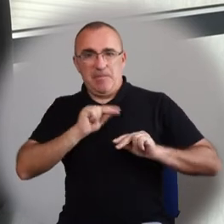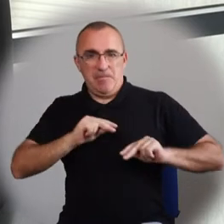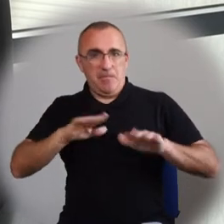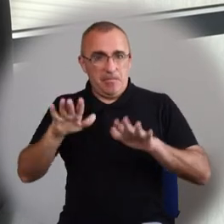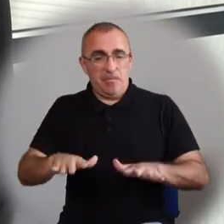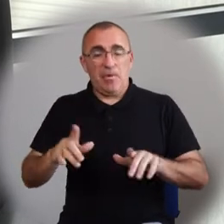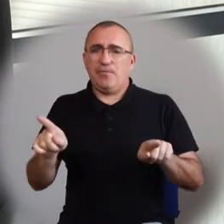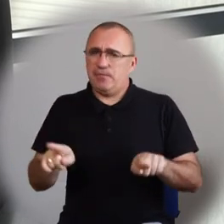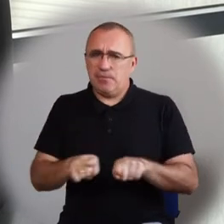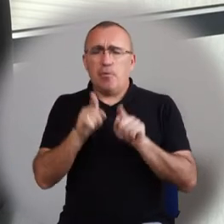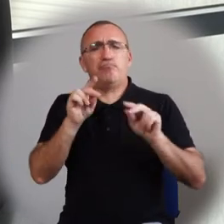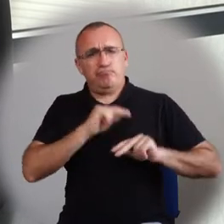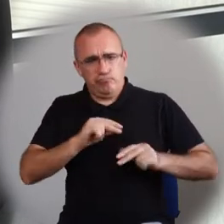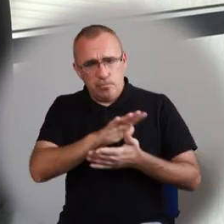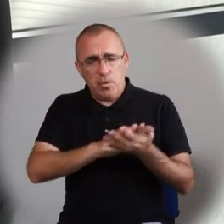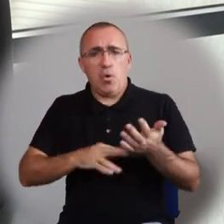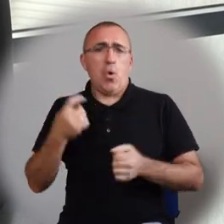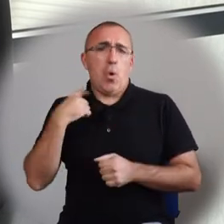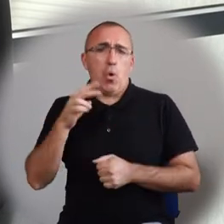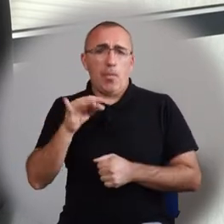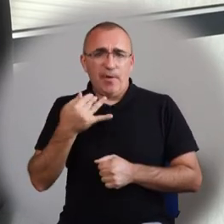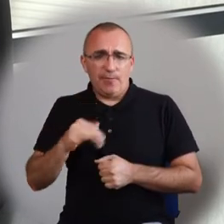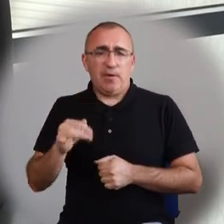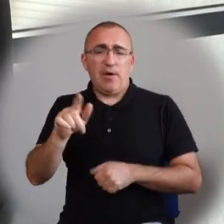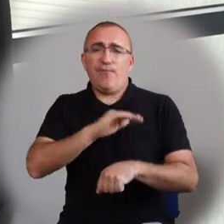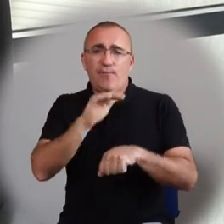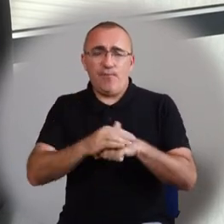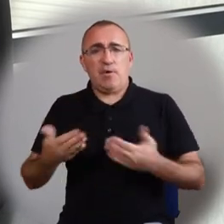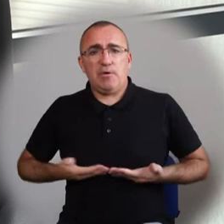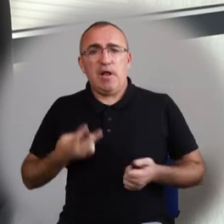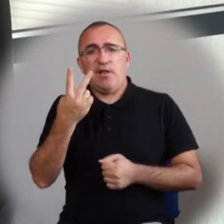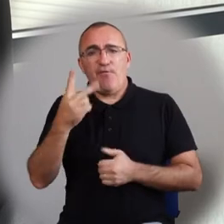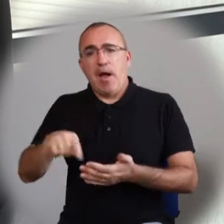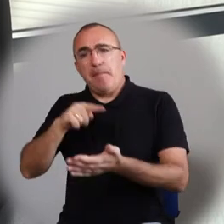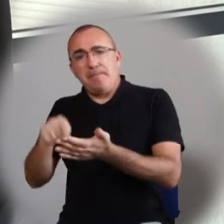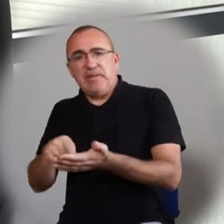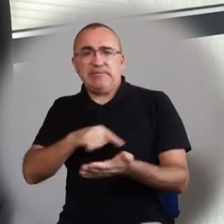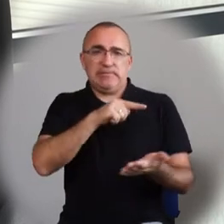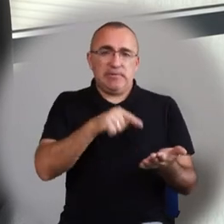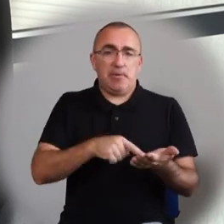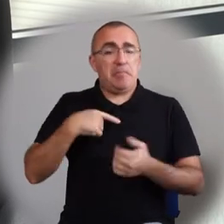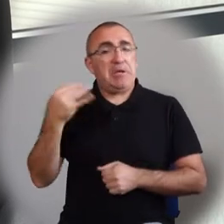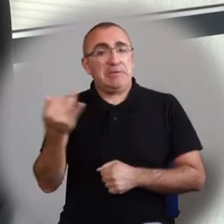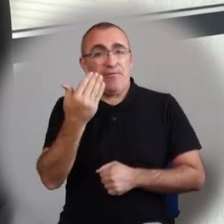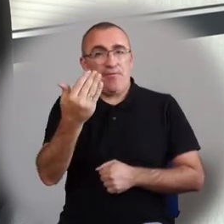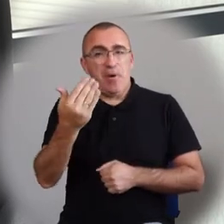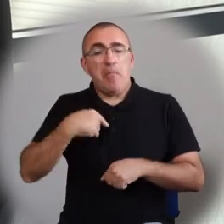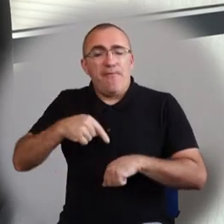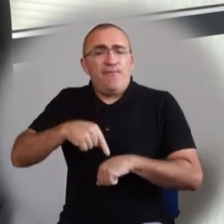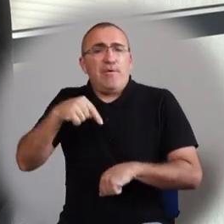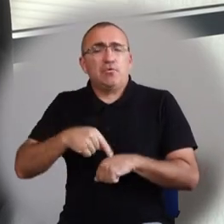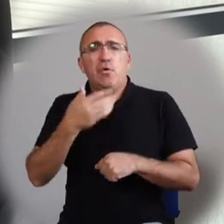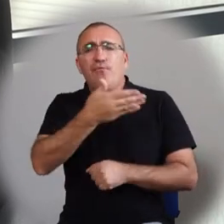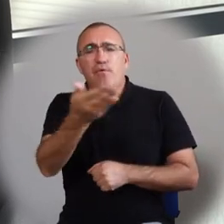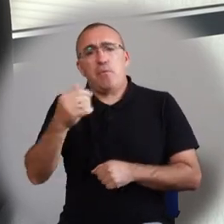одно продовжуєте працювати в Кропивницькому і фактично жити на два міста. От мені цікаво, за вашими відчуттями,